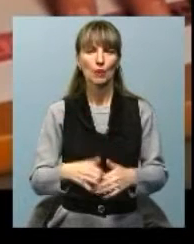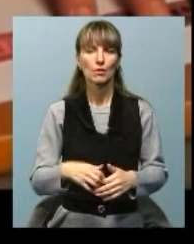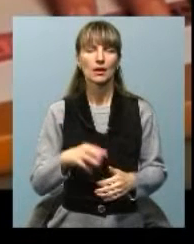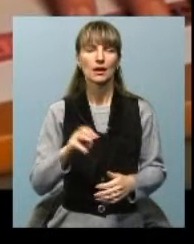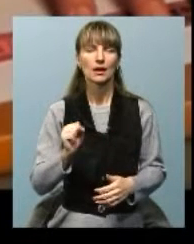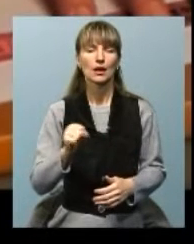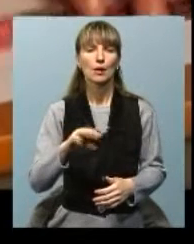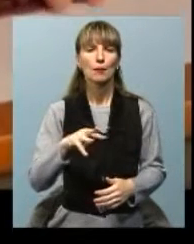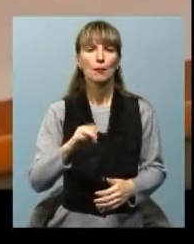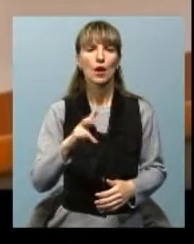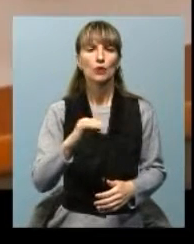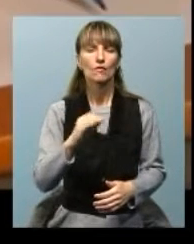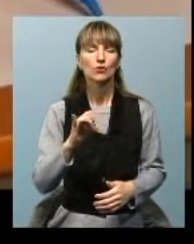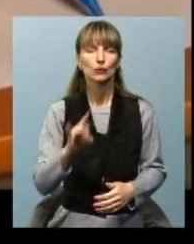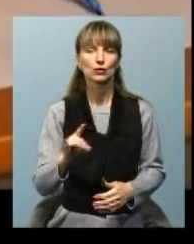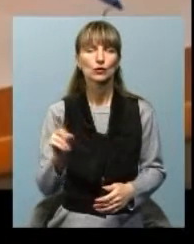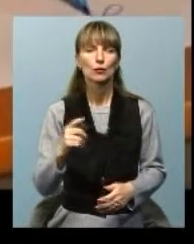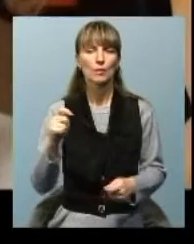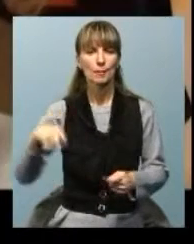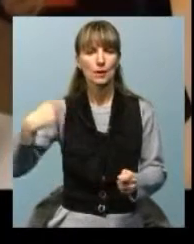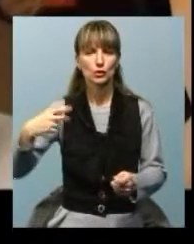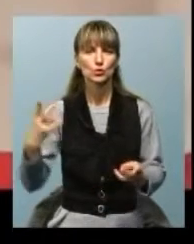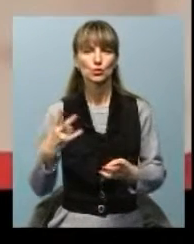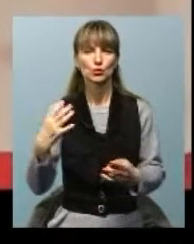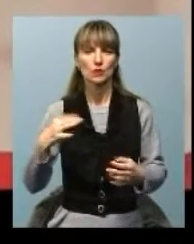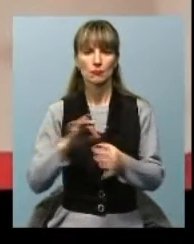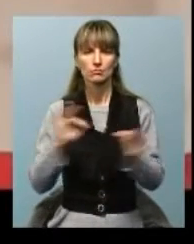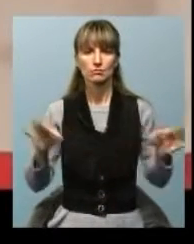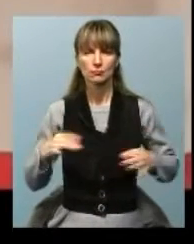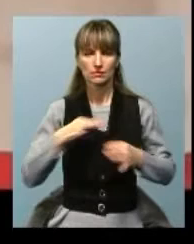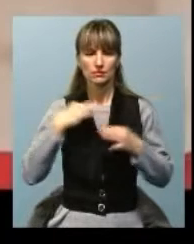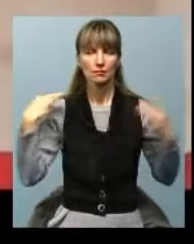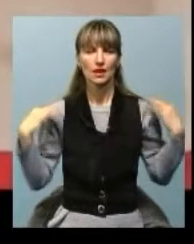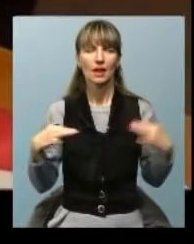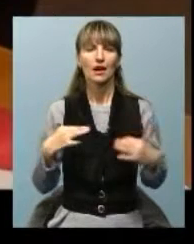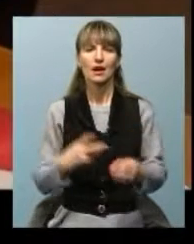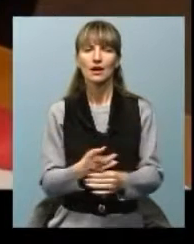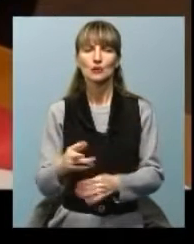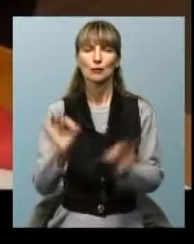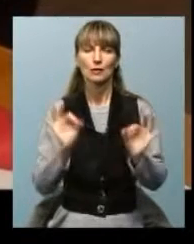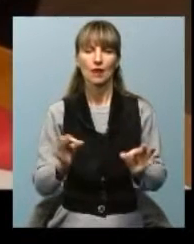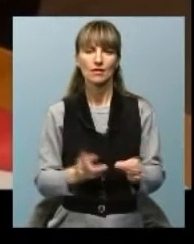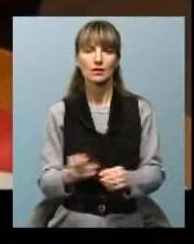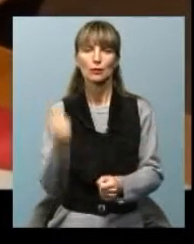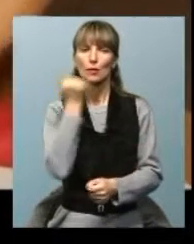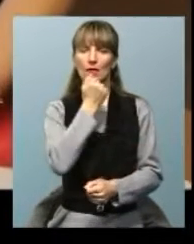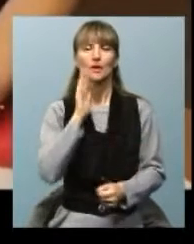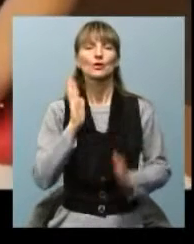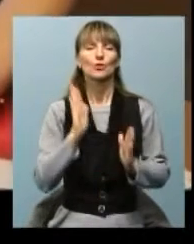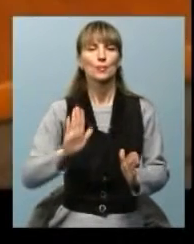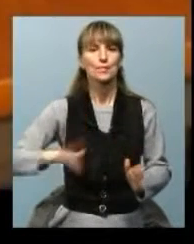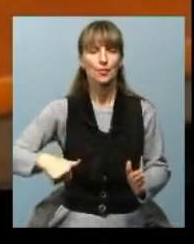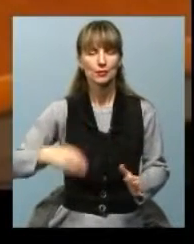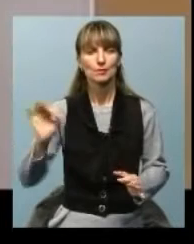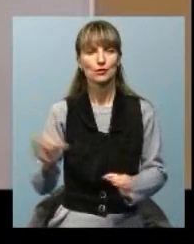пошити за допомогою швейної машинки, спочатку потрібно зняти мірки, розкроїти та правильно розрізати тканину, і тільки потім переходити